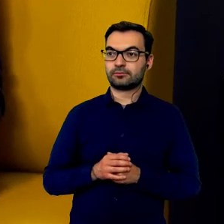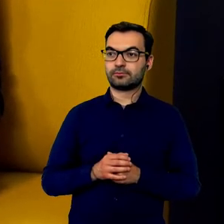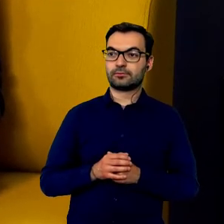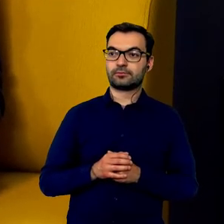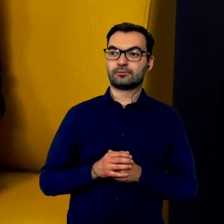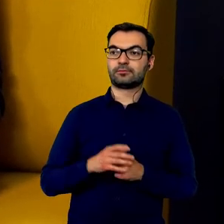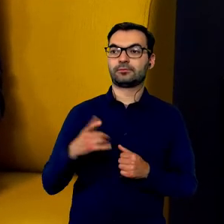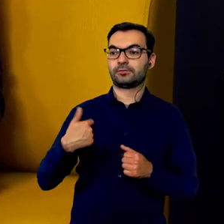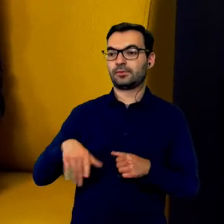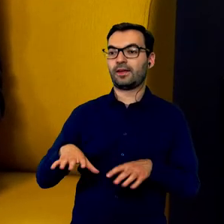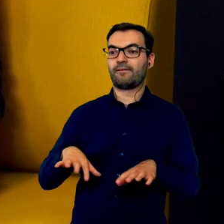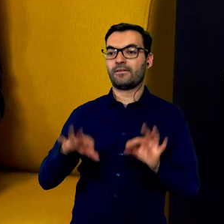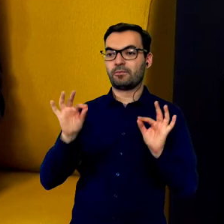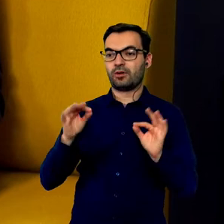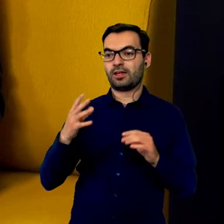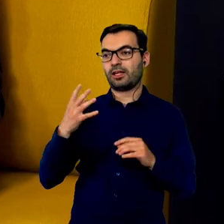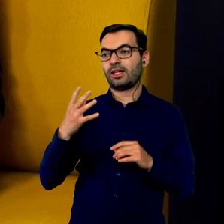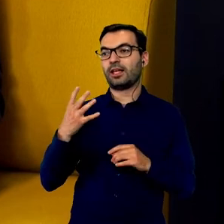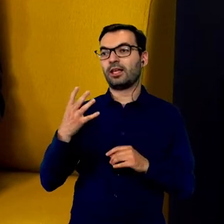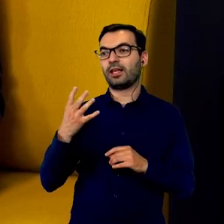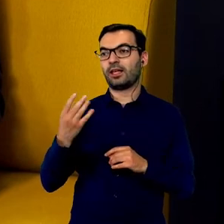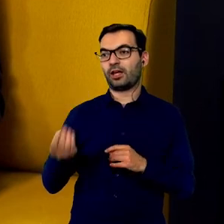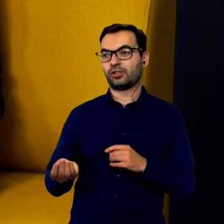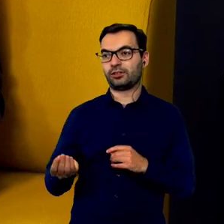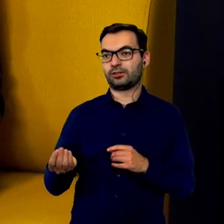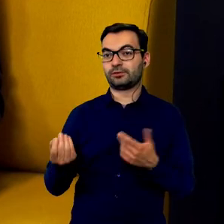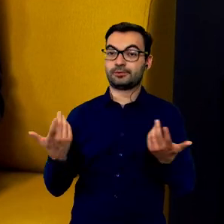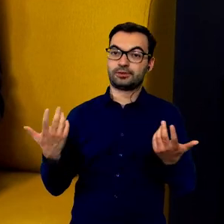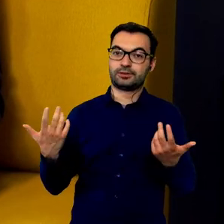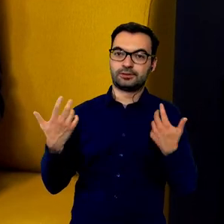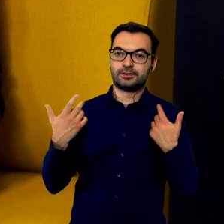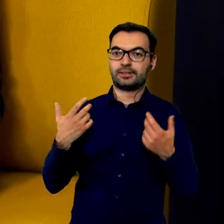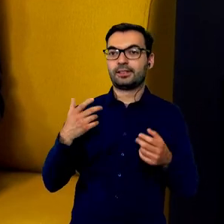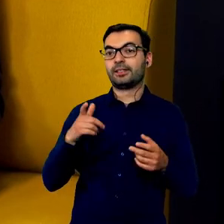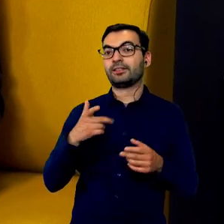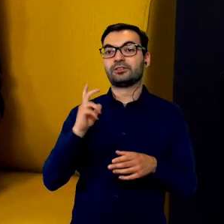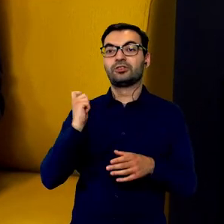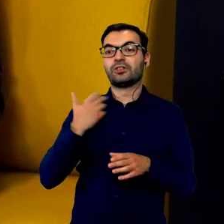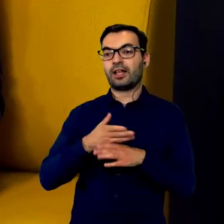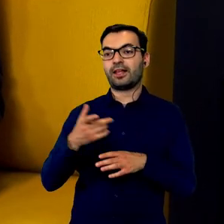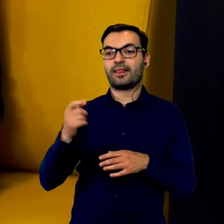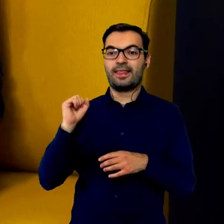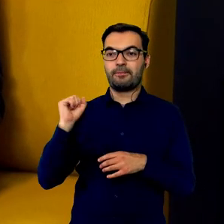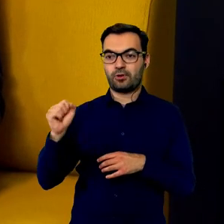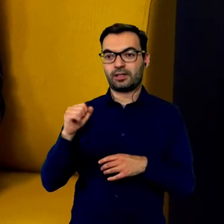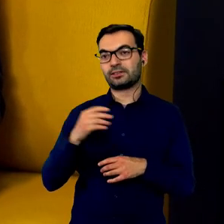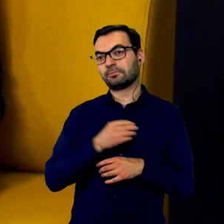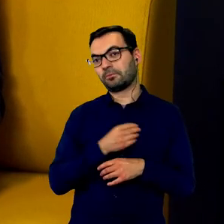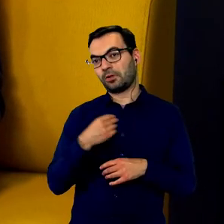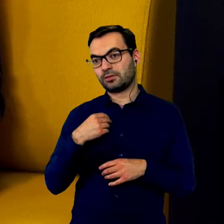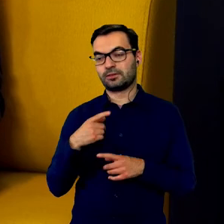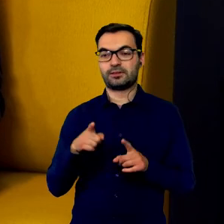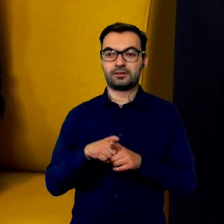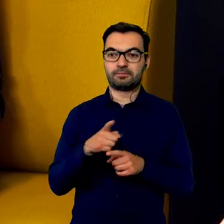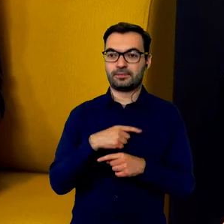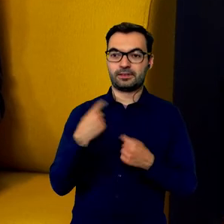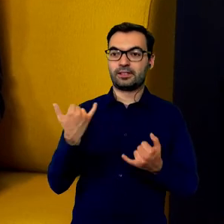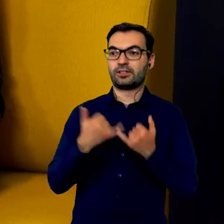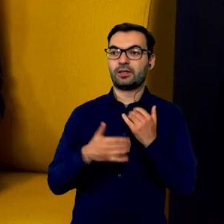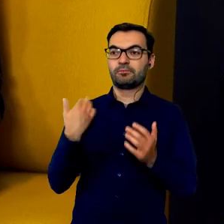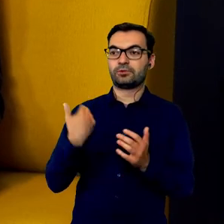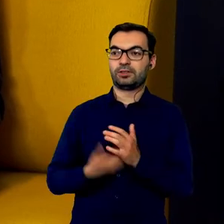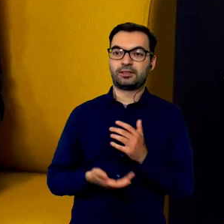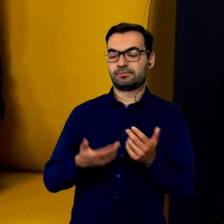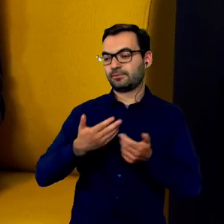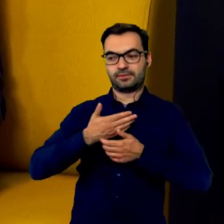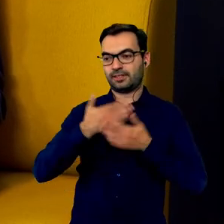to jest teraz wybory jesienne, być albo nie być, myślę, dla demokracji w Polsce i dla nas. A co jeśli przegramy?